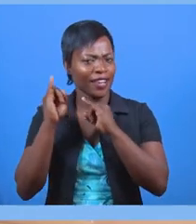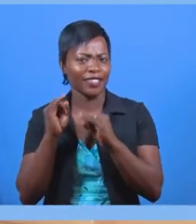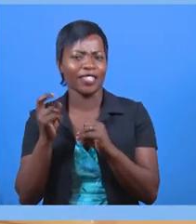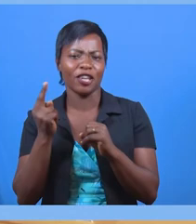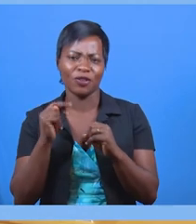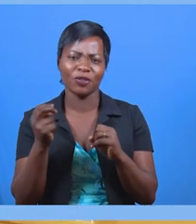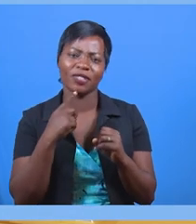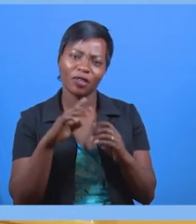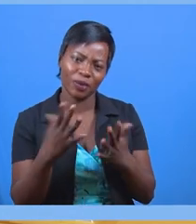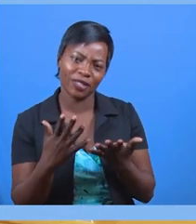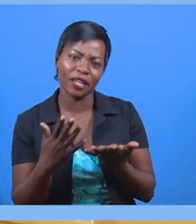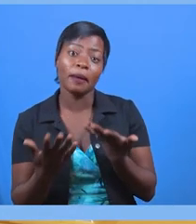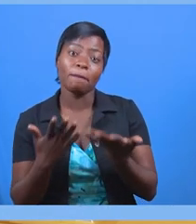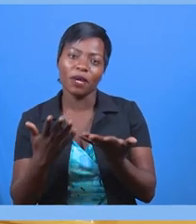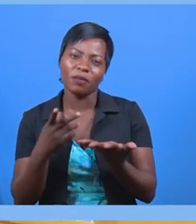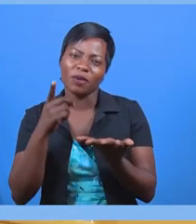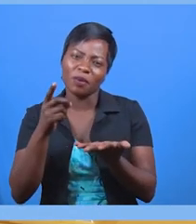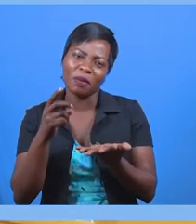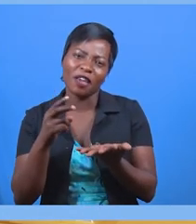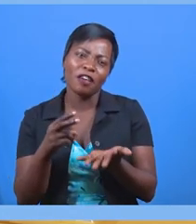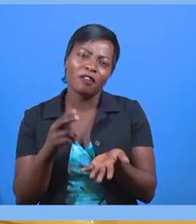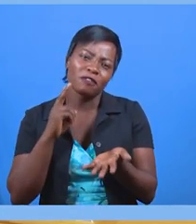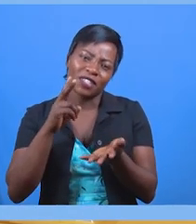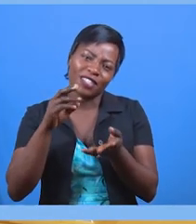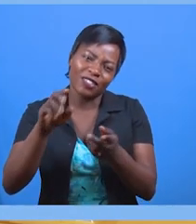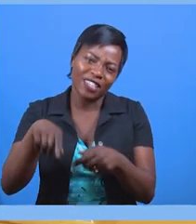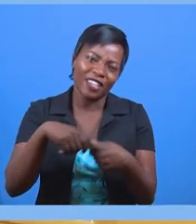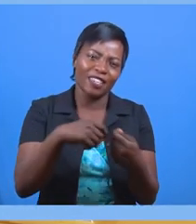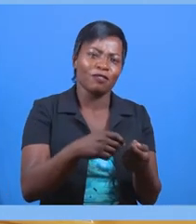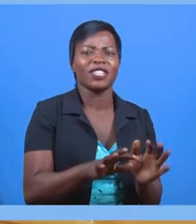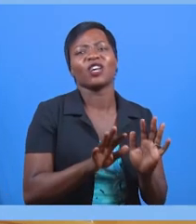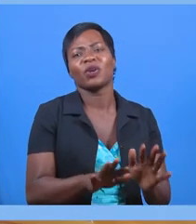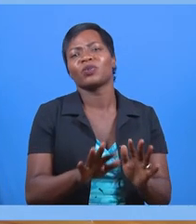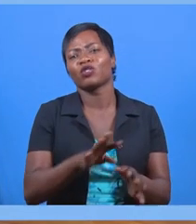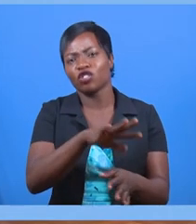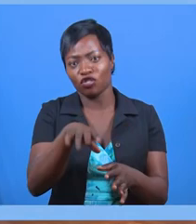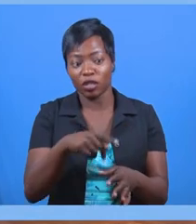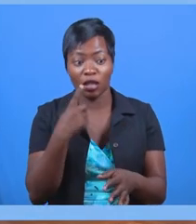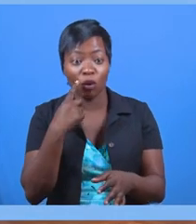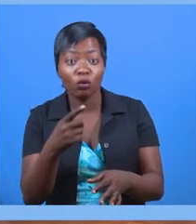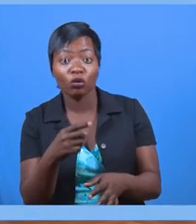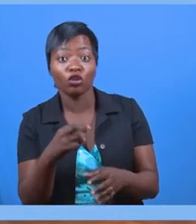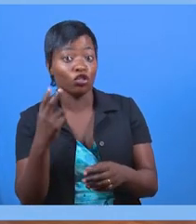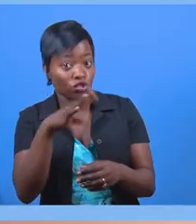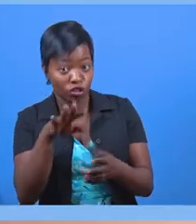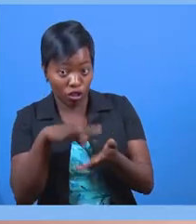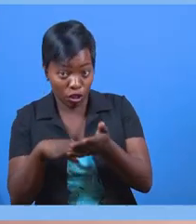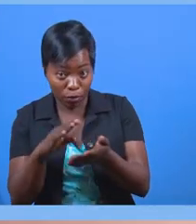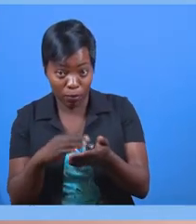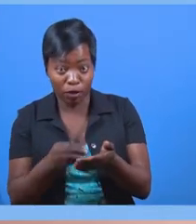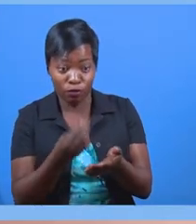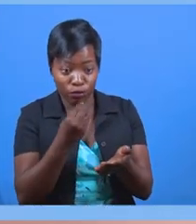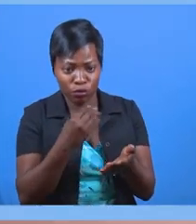kokana wauya nezvinhu unozvimirira here kuti zvibikwe kana kuti kana watouya nazvo